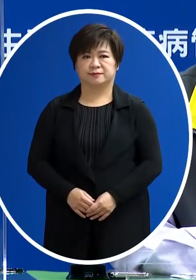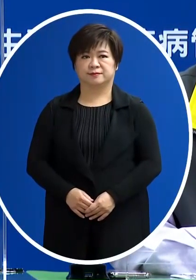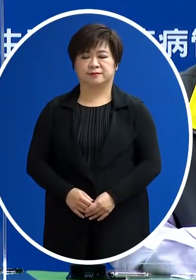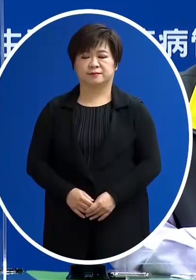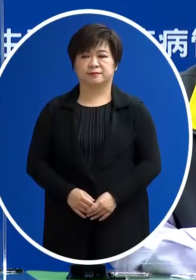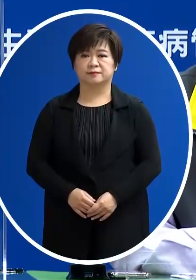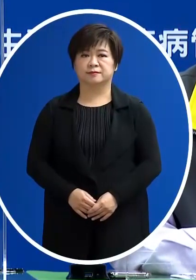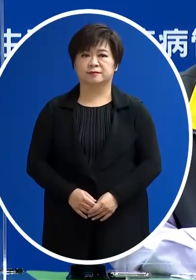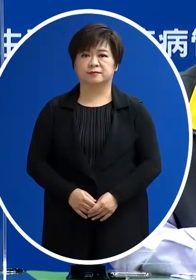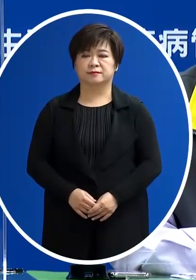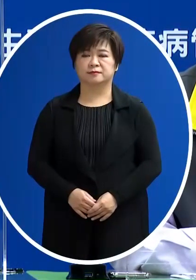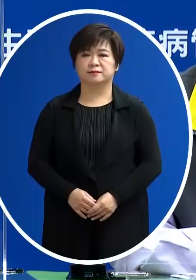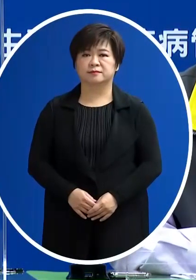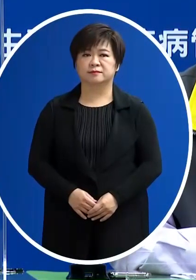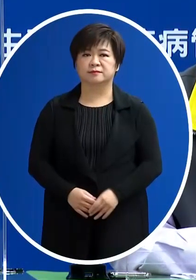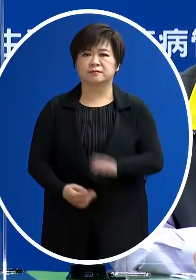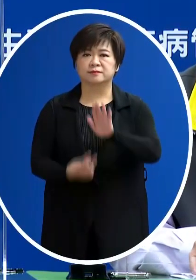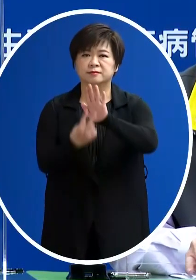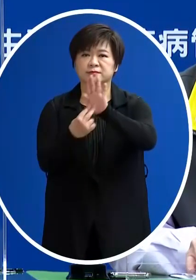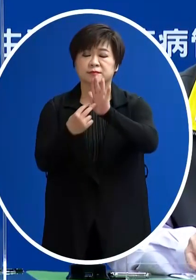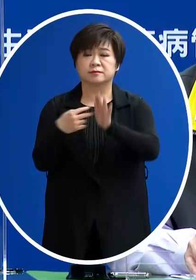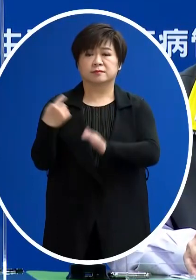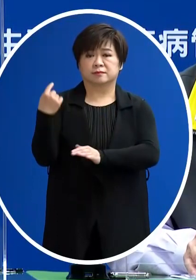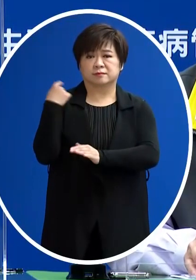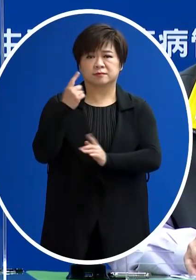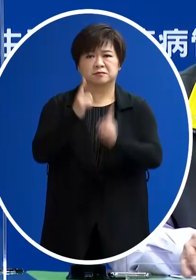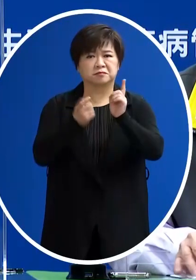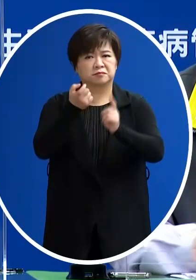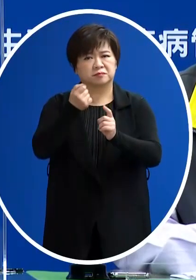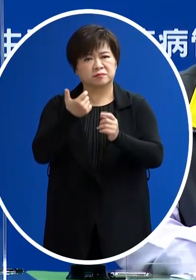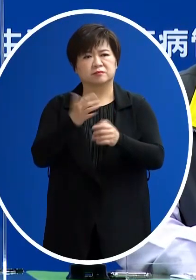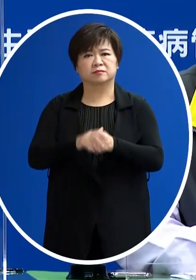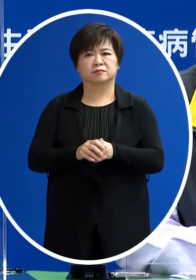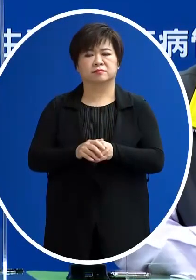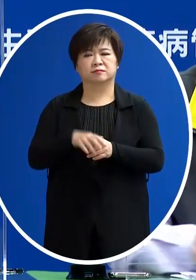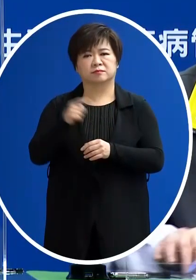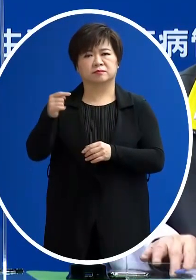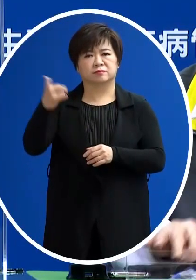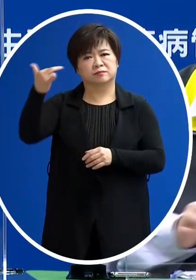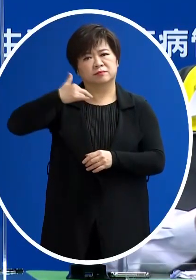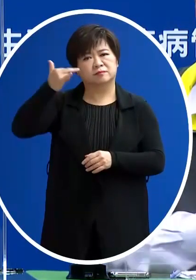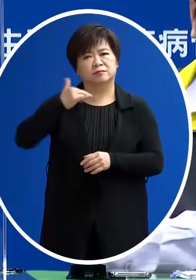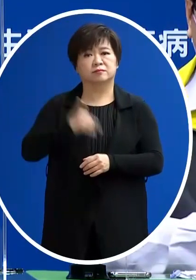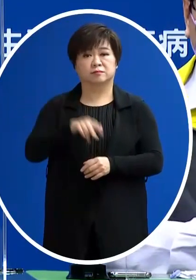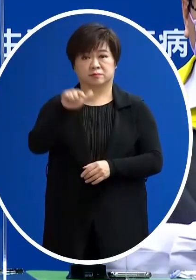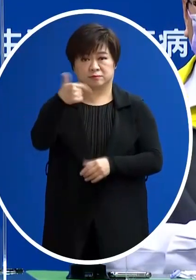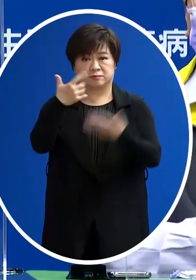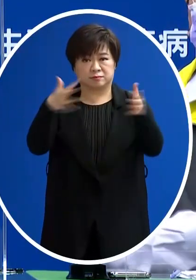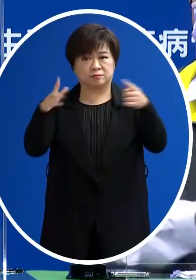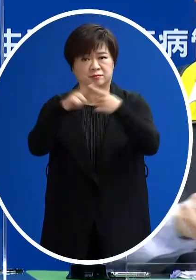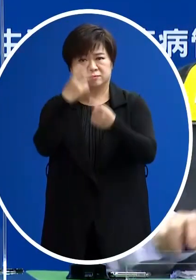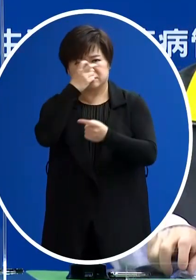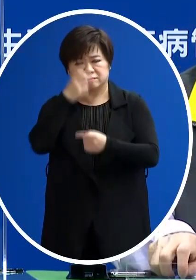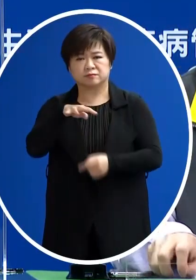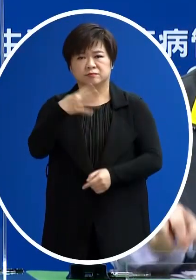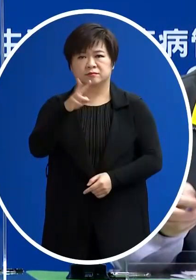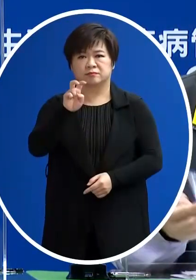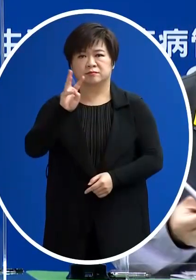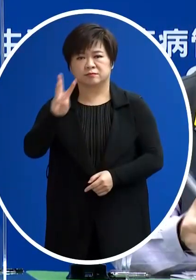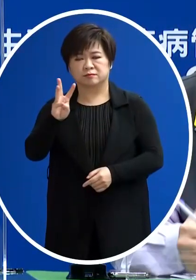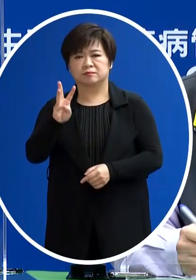昨天是入境的人昨天是比较少，昨天大概总共有600多名的入境，那检验的